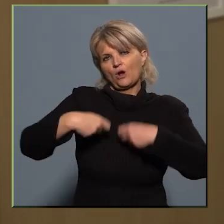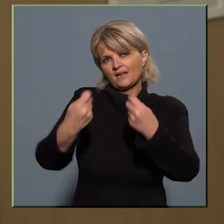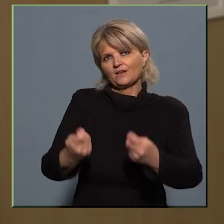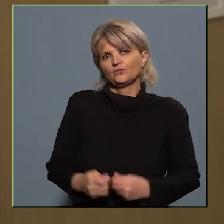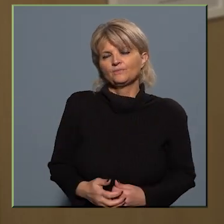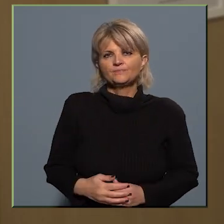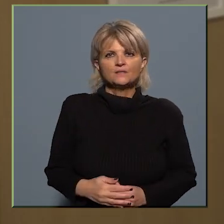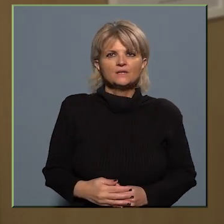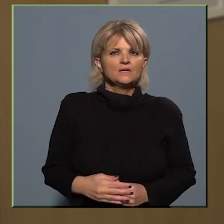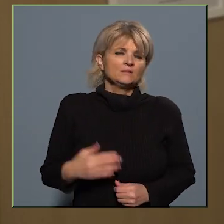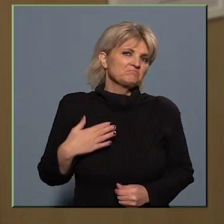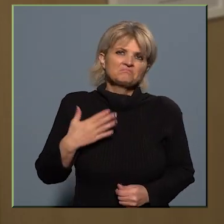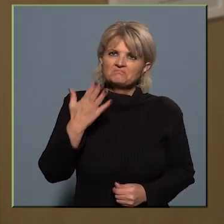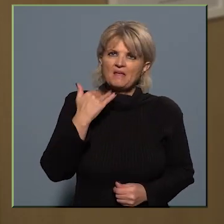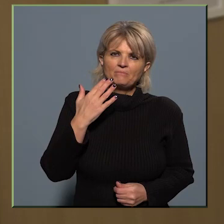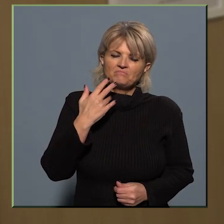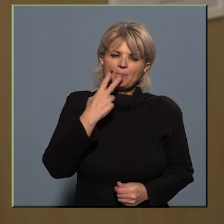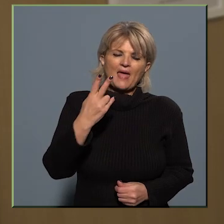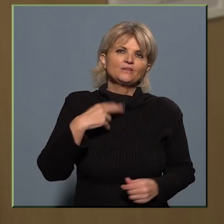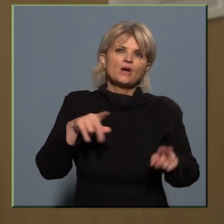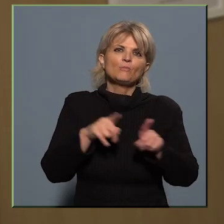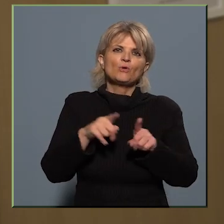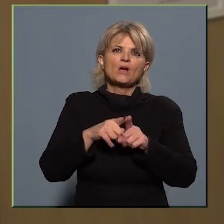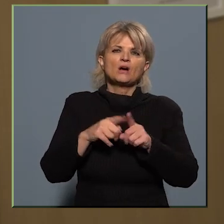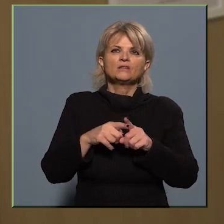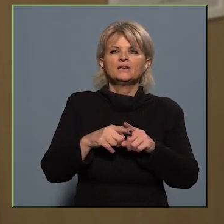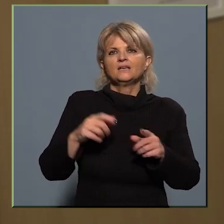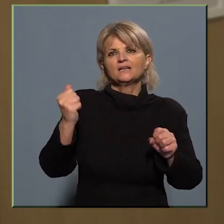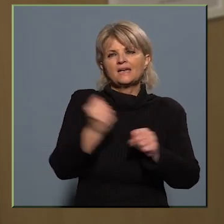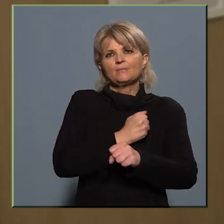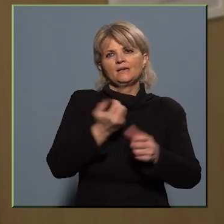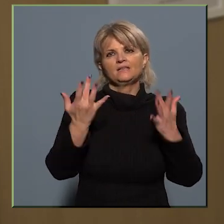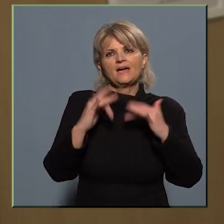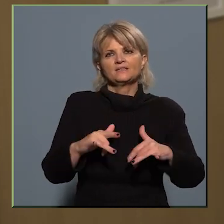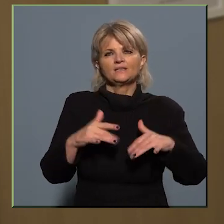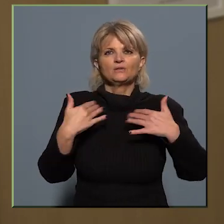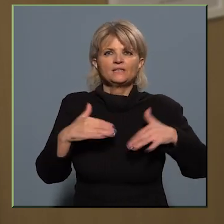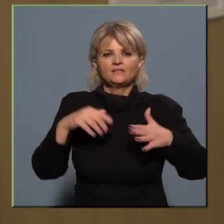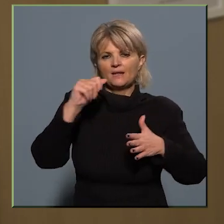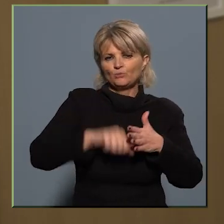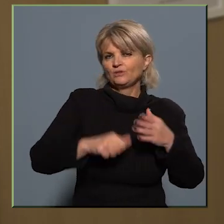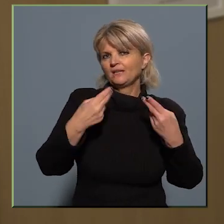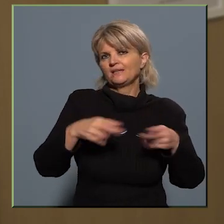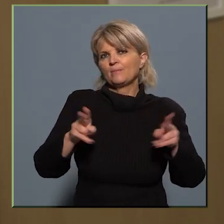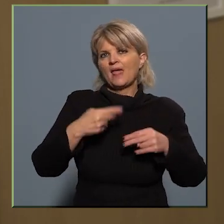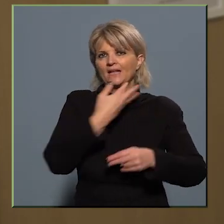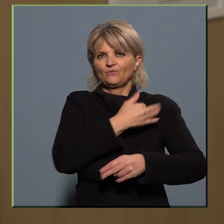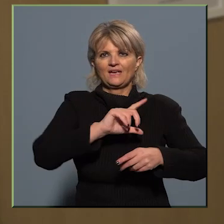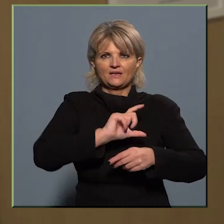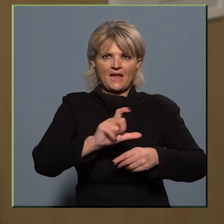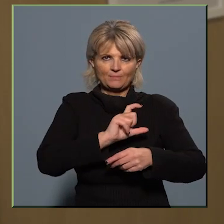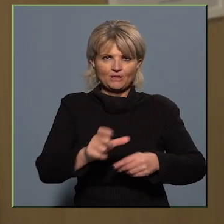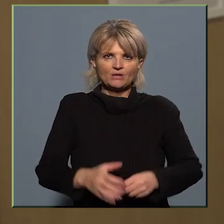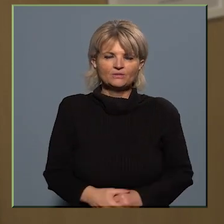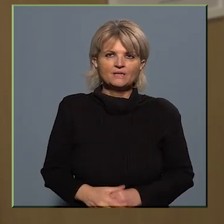nem szembesültem olyan drámai helyzettel, hogy mondjuk akut műtéteket nem lehetett volna meg elvégezni azért, mert nem volt vér.